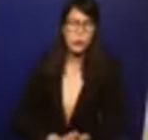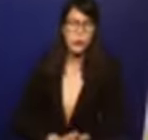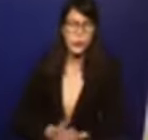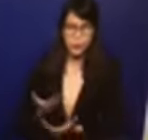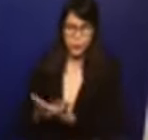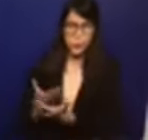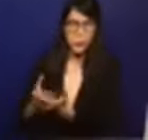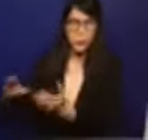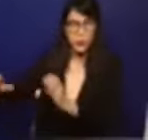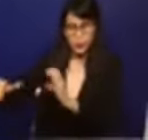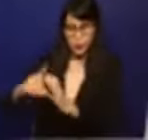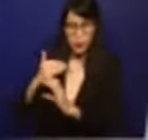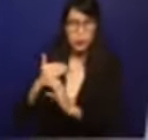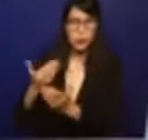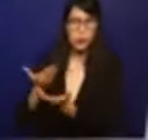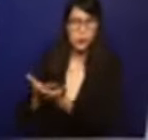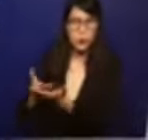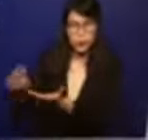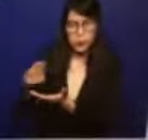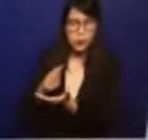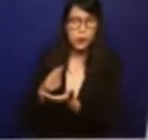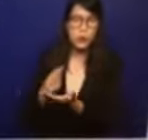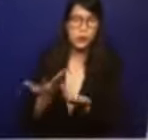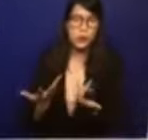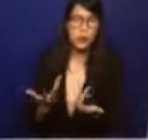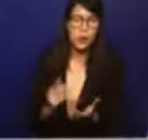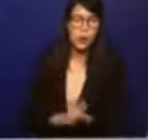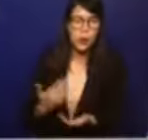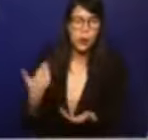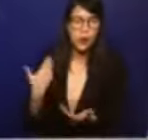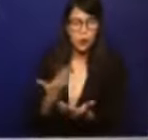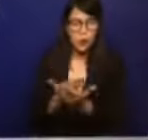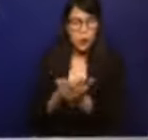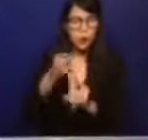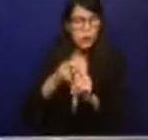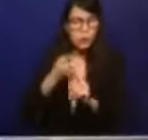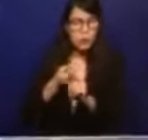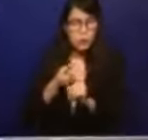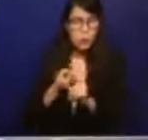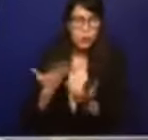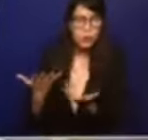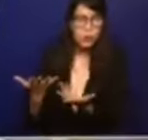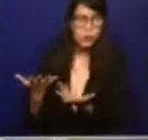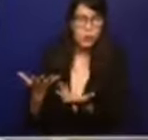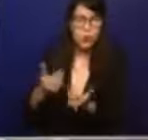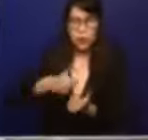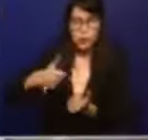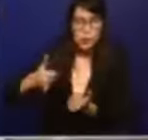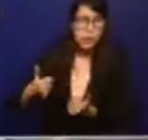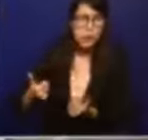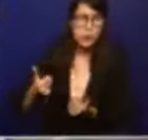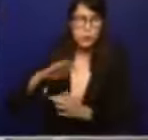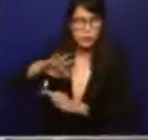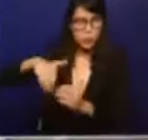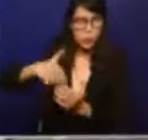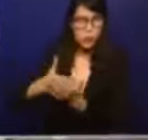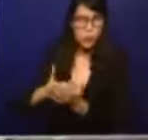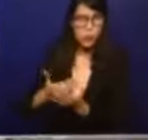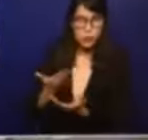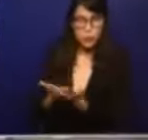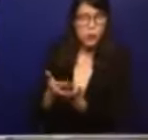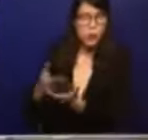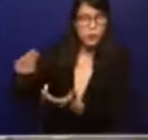เพราะฉะนั้นรายได้อื่นใดรายได้ที่ไม่ได้รับจากสำนักปลัดนายกถือว่าเป็นรายได้อื่นใดทั้งสิ้นและรายได้อื่